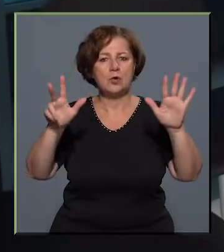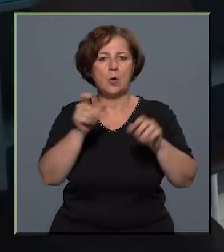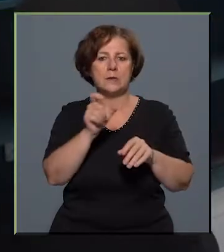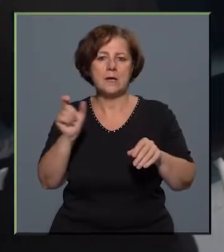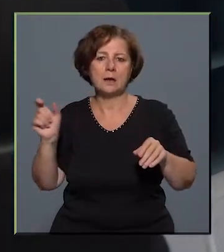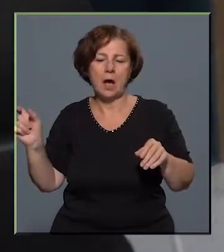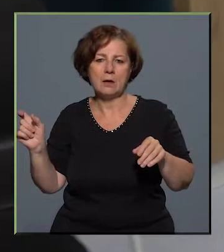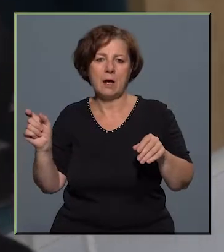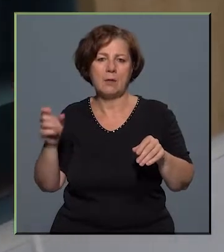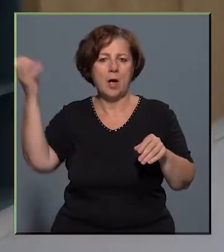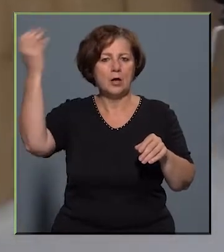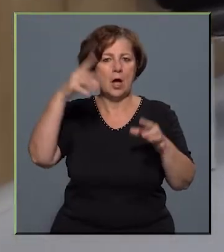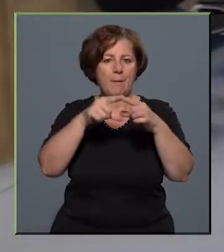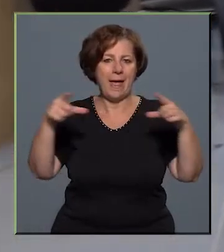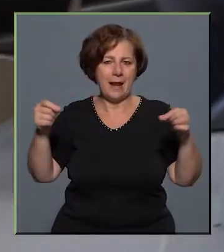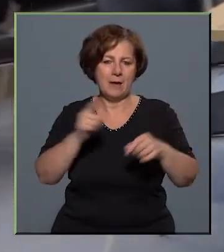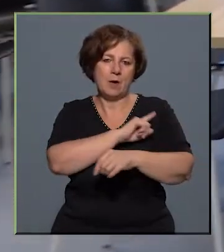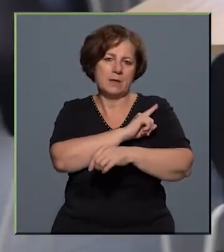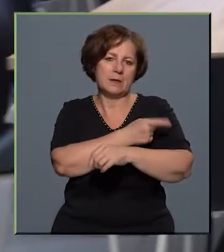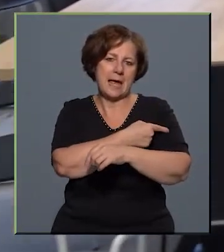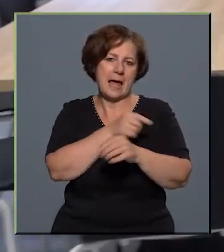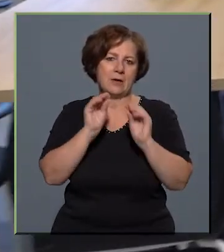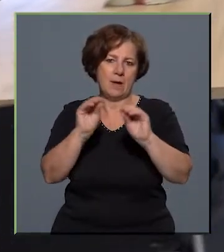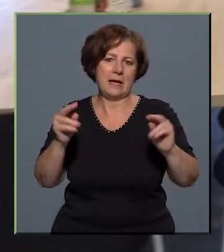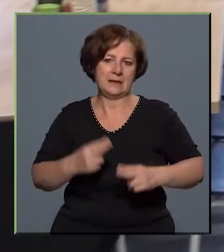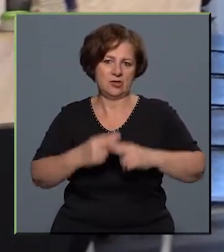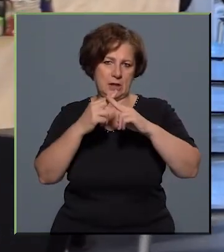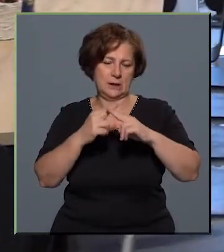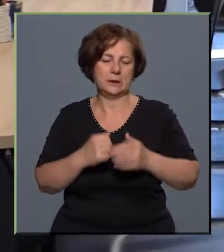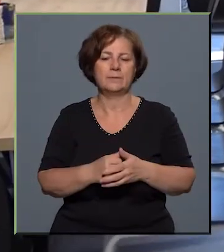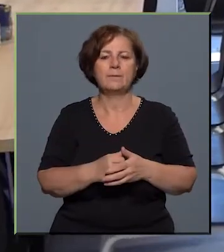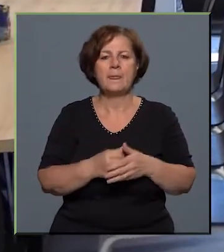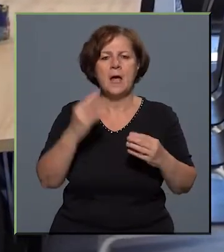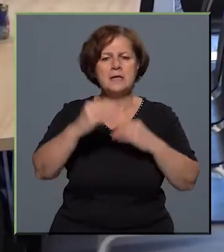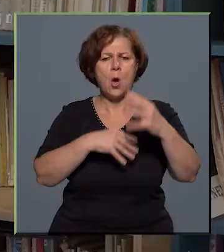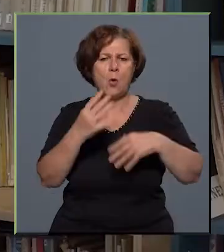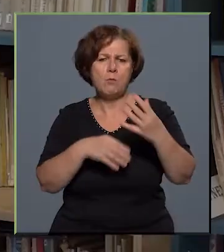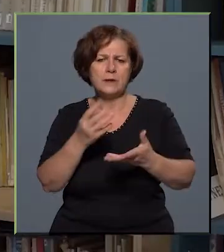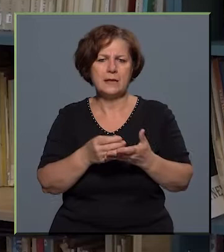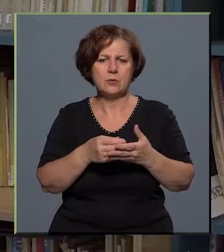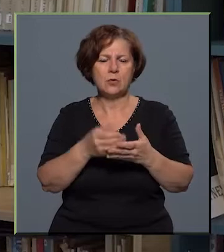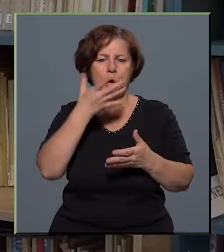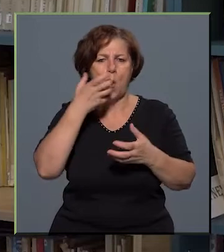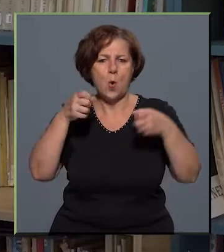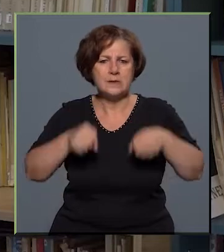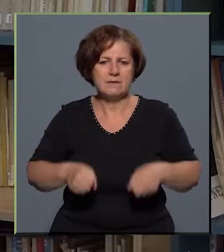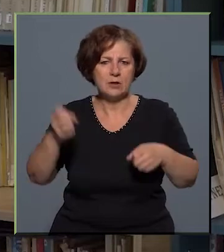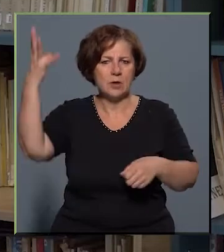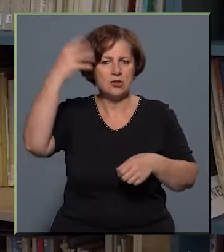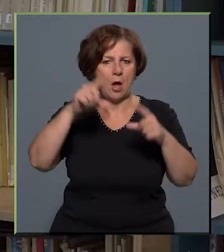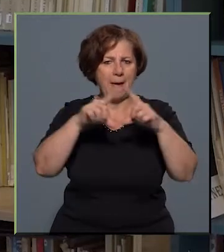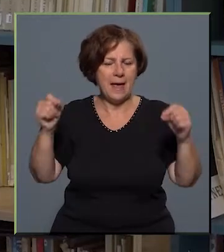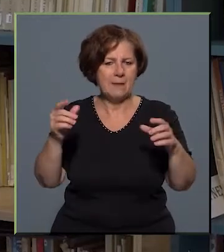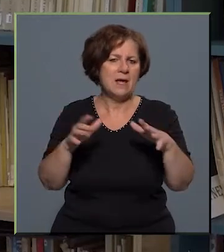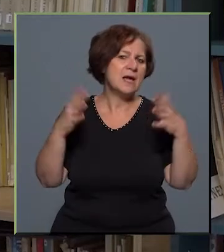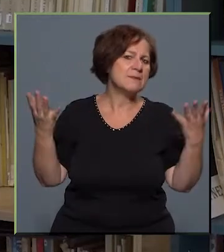helyet, ami pedig az áramellátást segíti nagy mértékben. Ez a kombináció hőszivattyú és napelem, ez